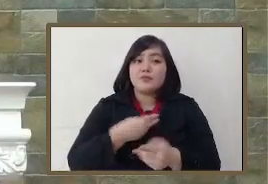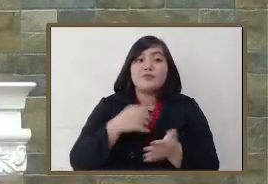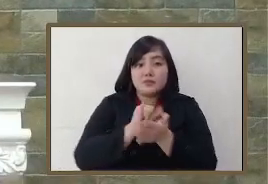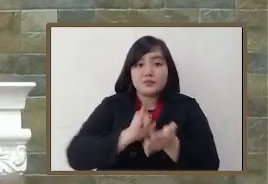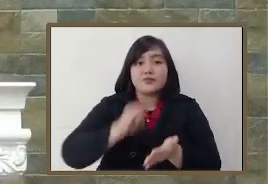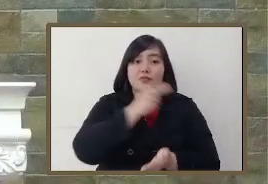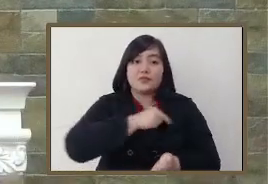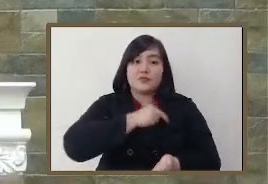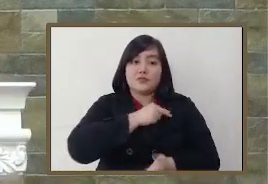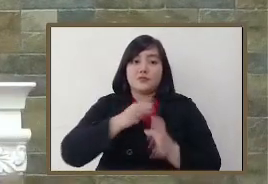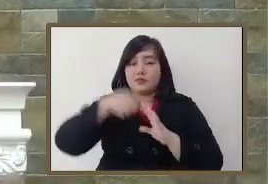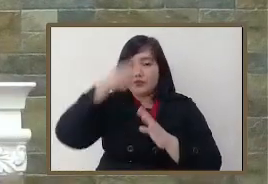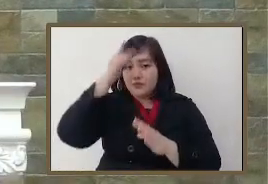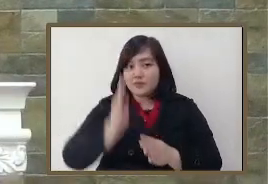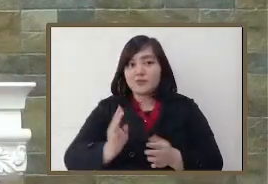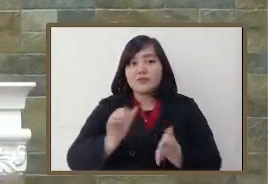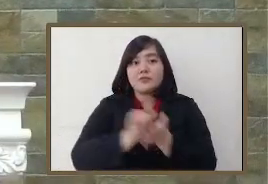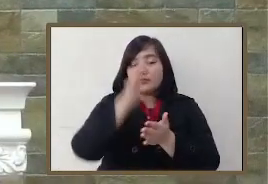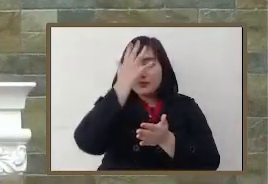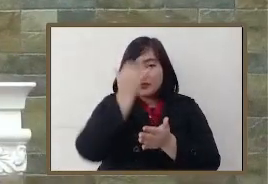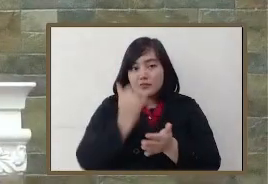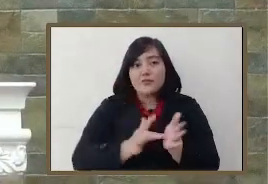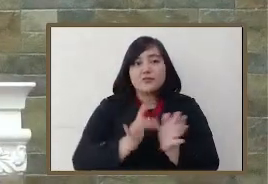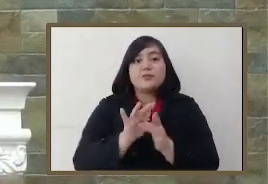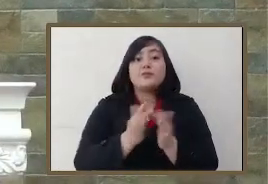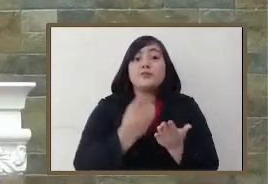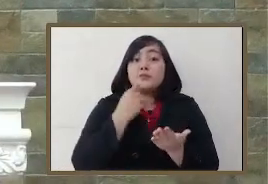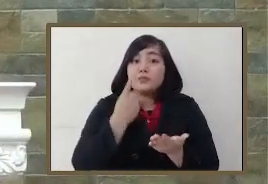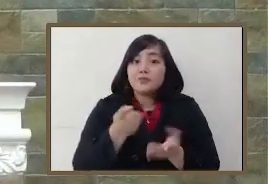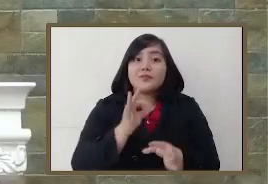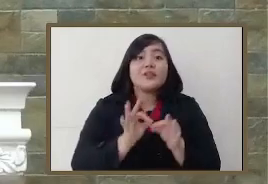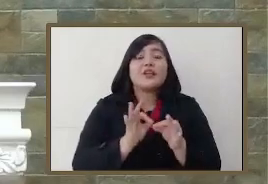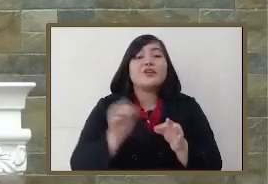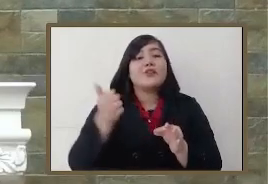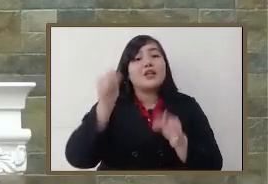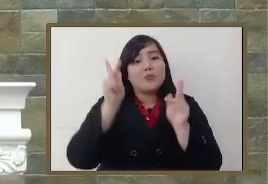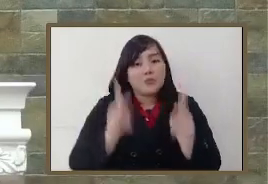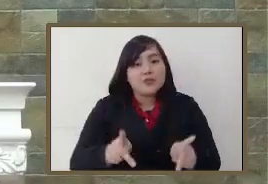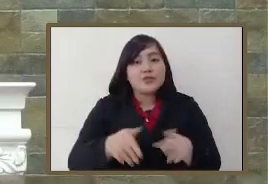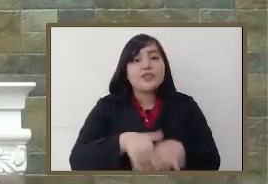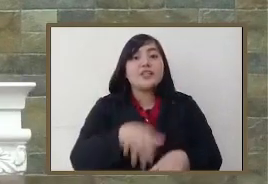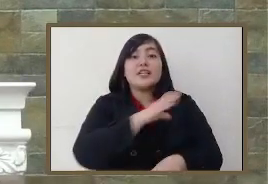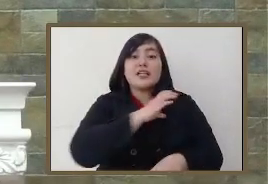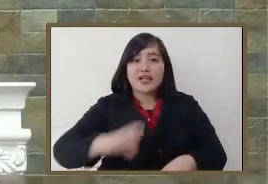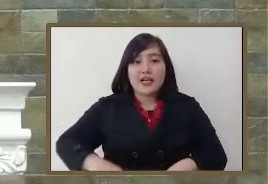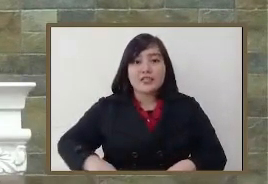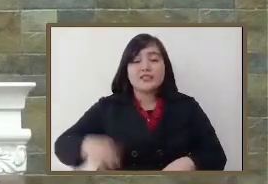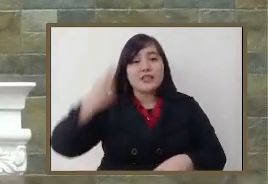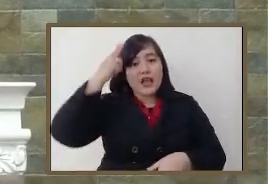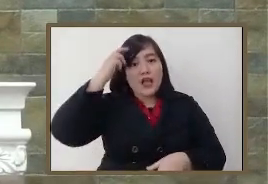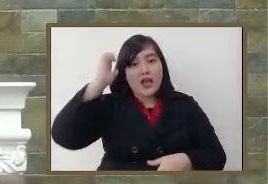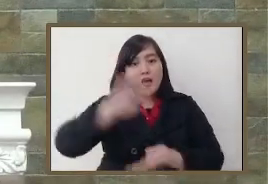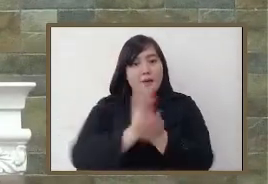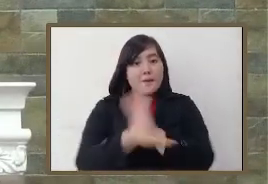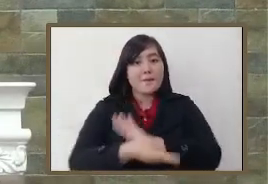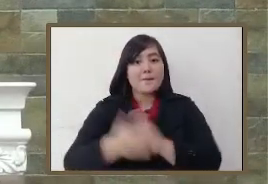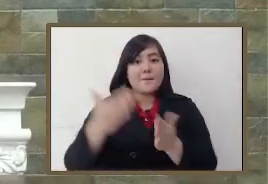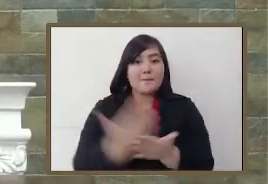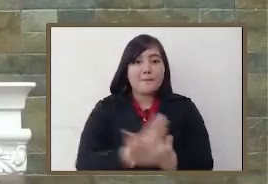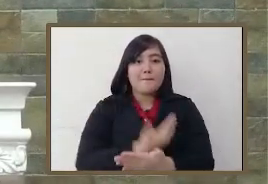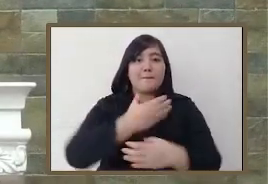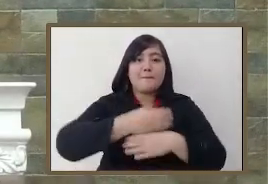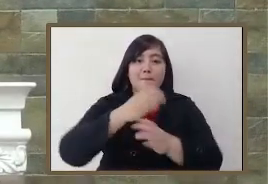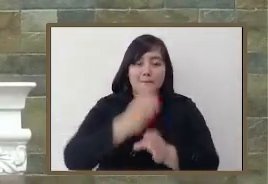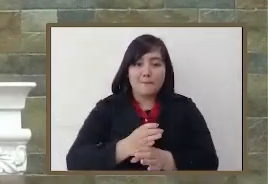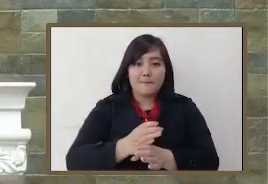nga, if any man be in Christ, he is a new creature. Alright? God gave us a